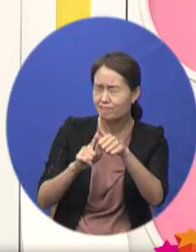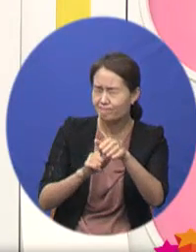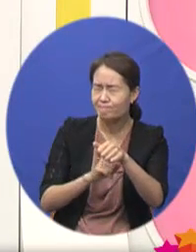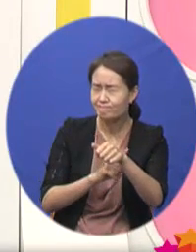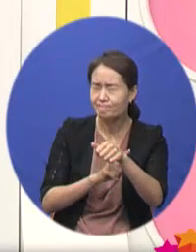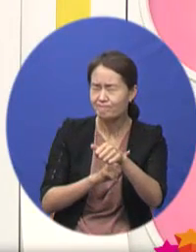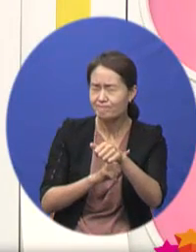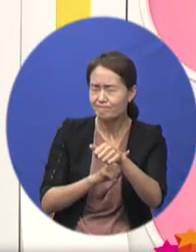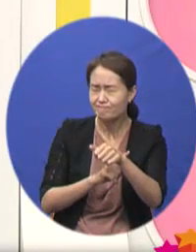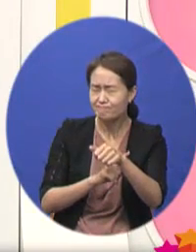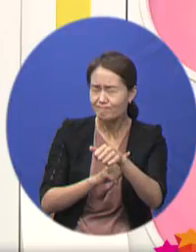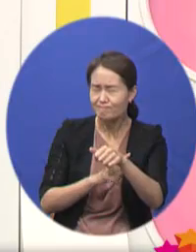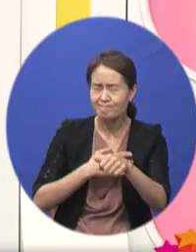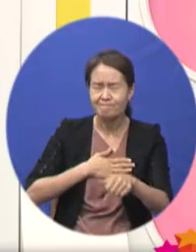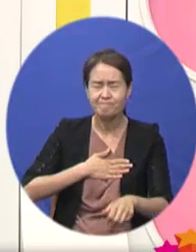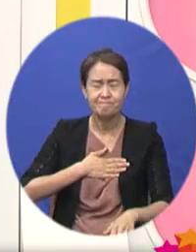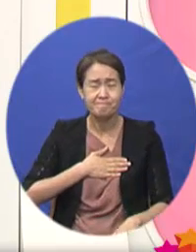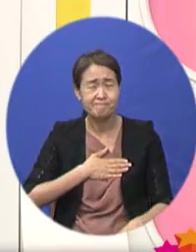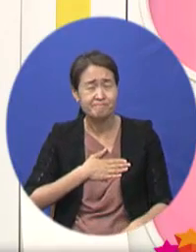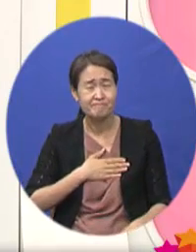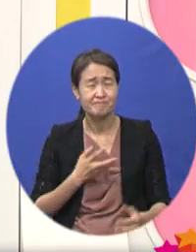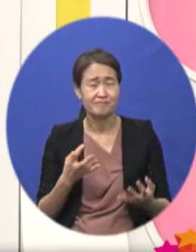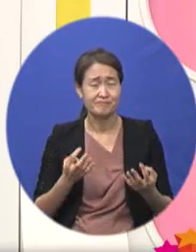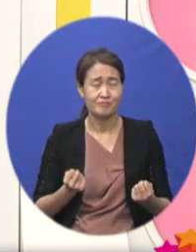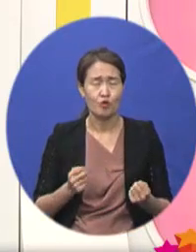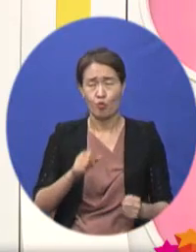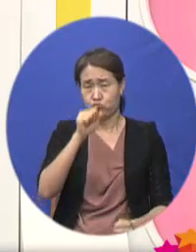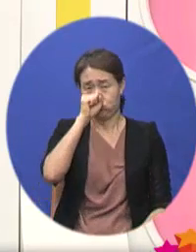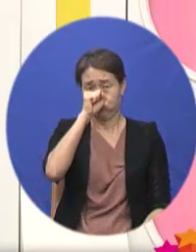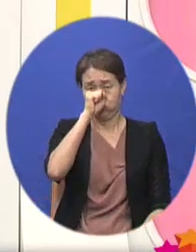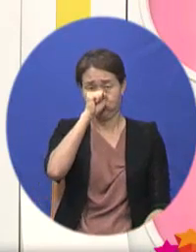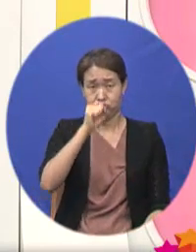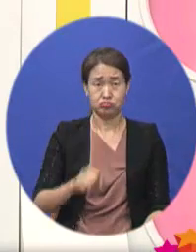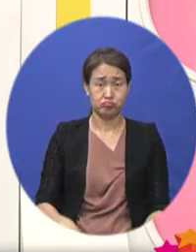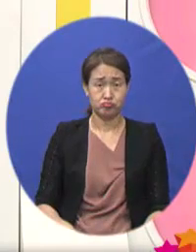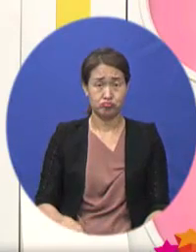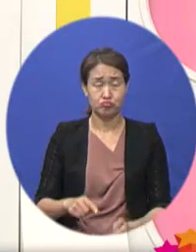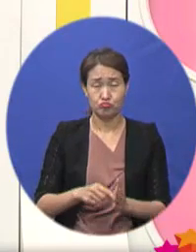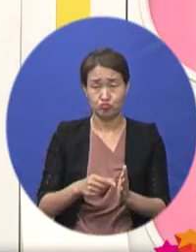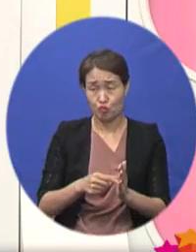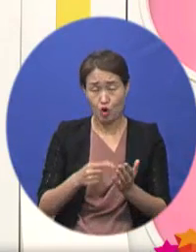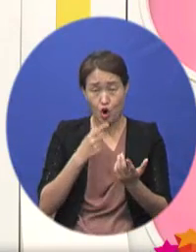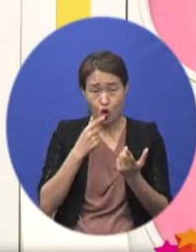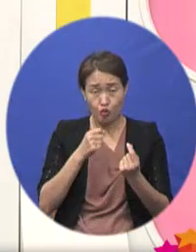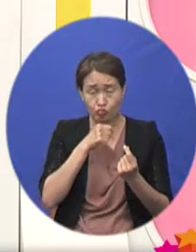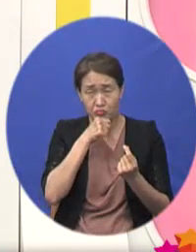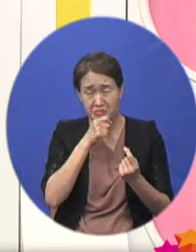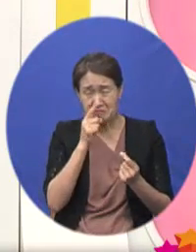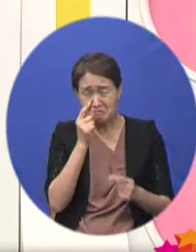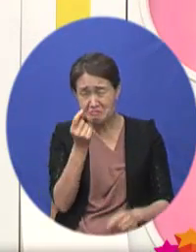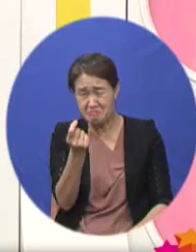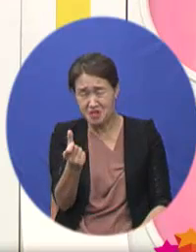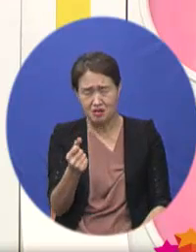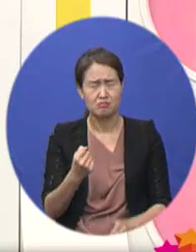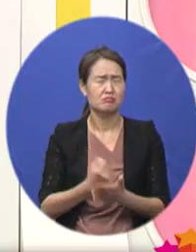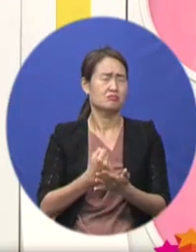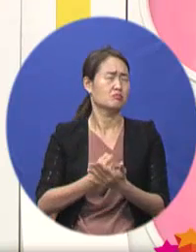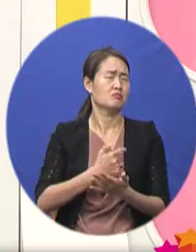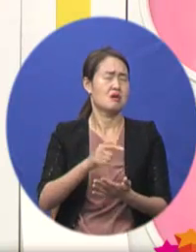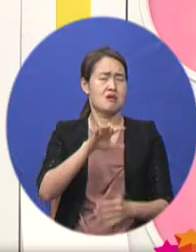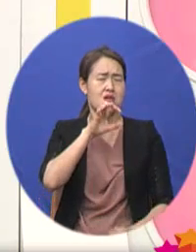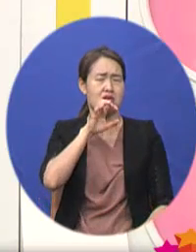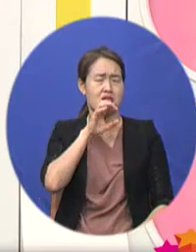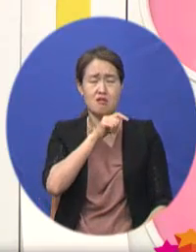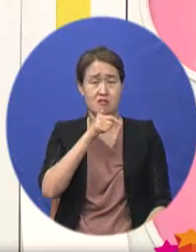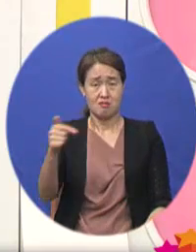부르신지 예, 아무튼 감정도 풍부하시고 네. 다 좋았어요. 이래도 점수가 좀 적게 나오면 또 서운하죠. 진짜 항의합니다.